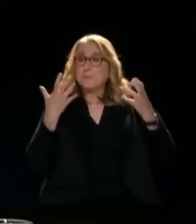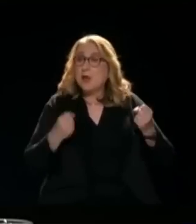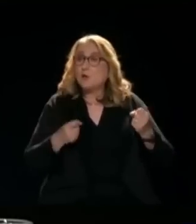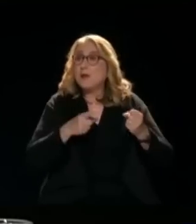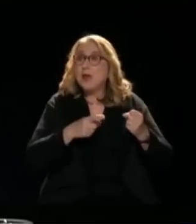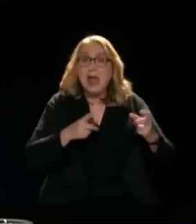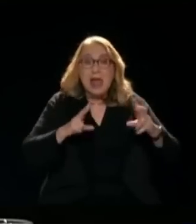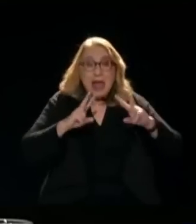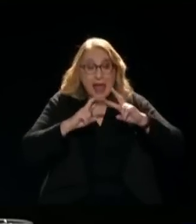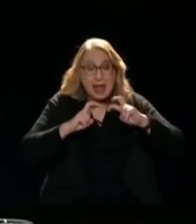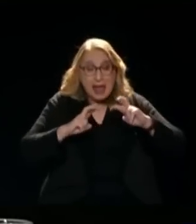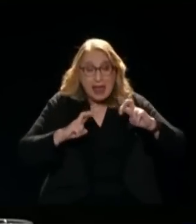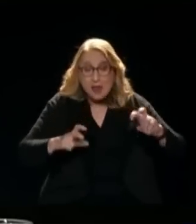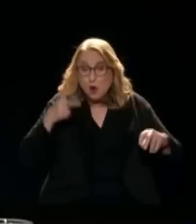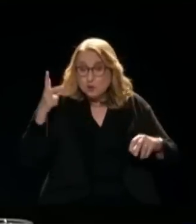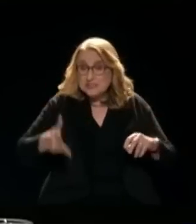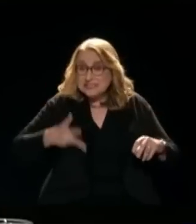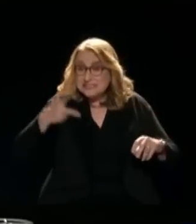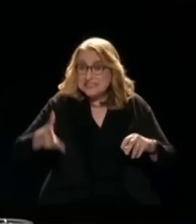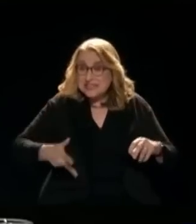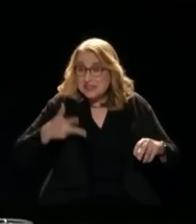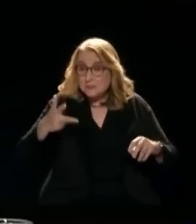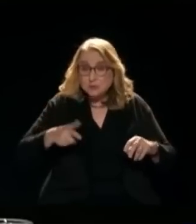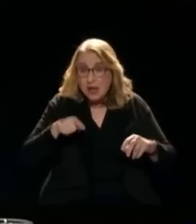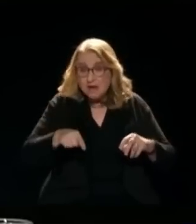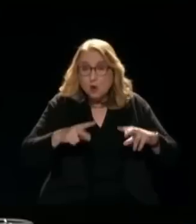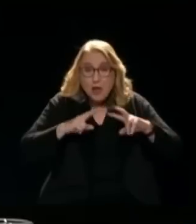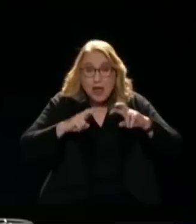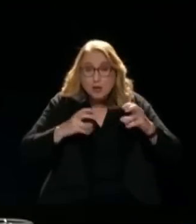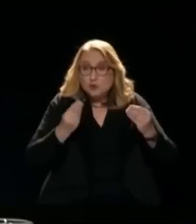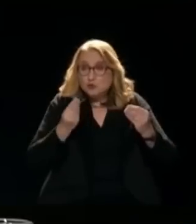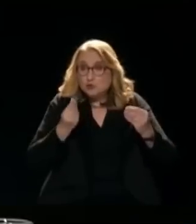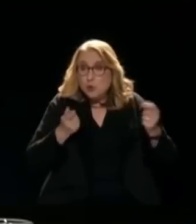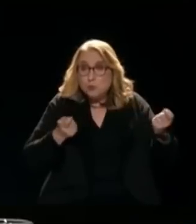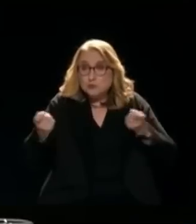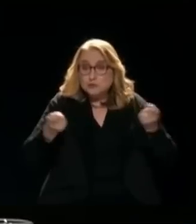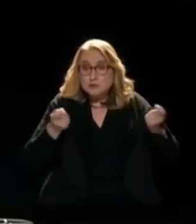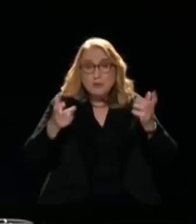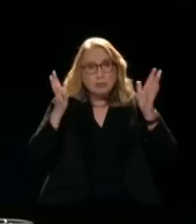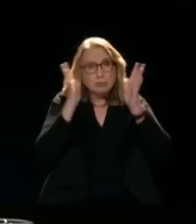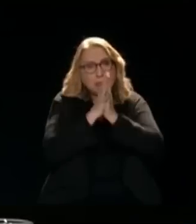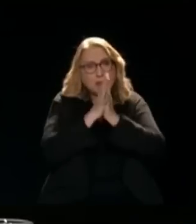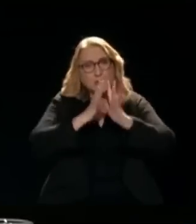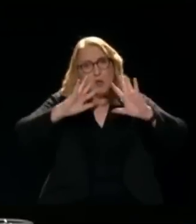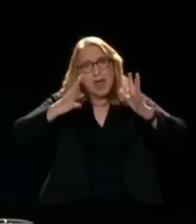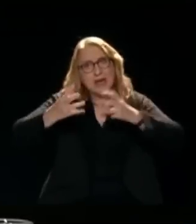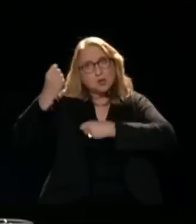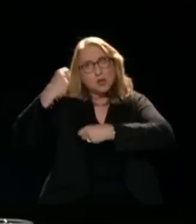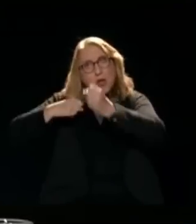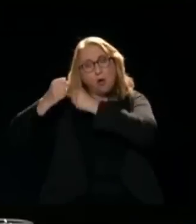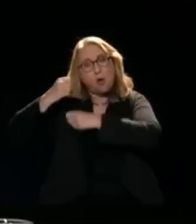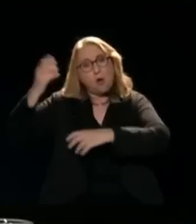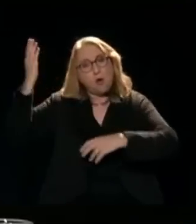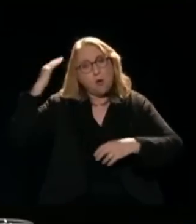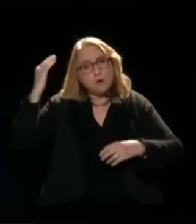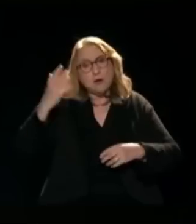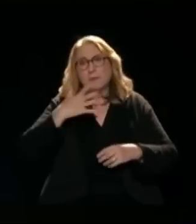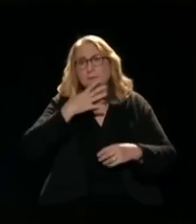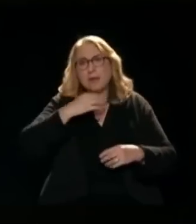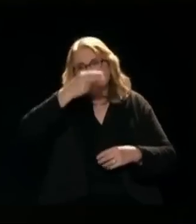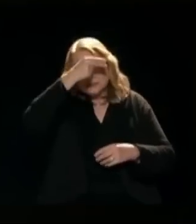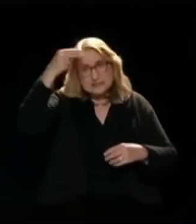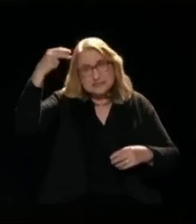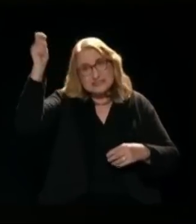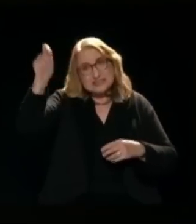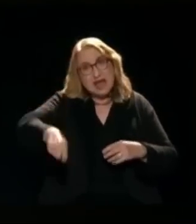σύστημα ελέγχου του σιδηροδρόμων του 19ου αιώνα που να στηρίζεται στο σταθμάρχη Μολφέτα και να μην έχουμε